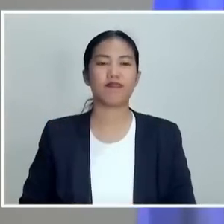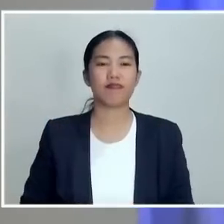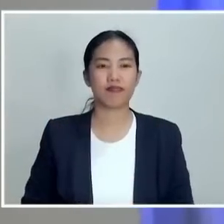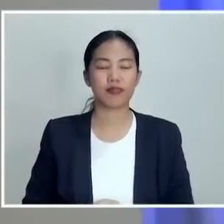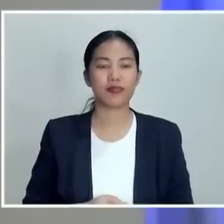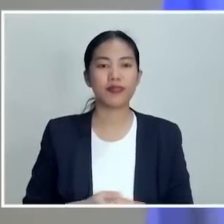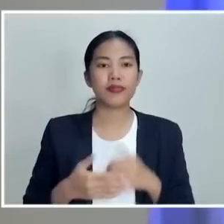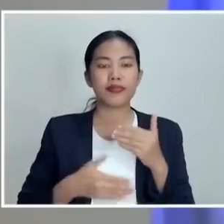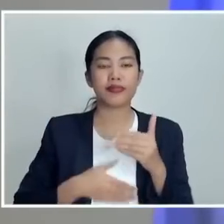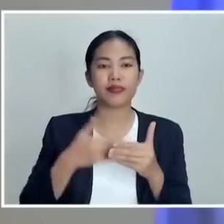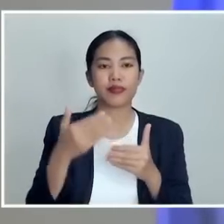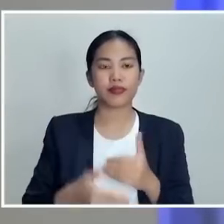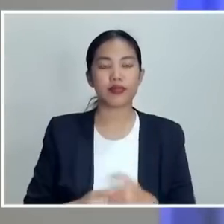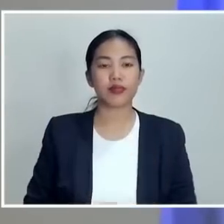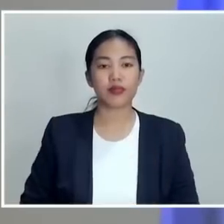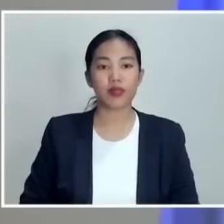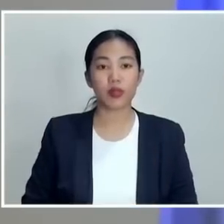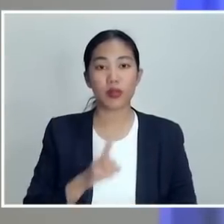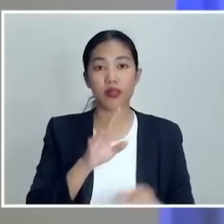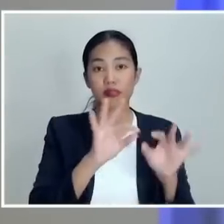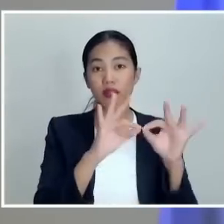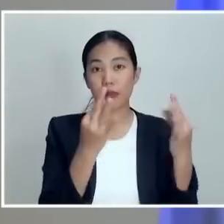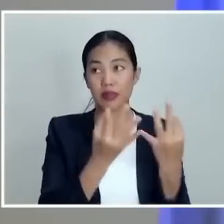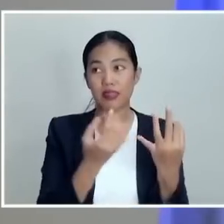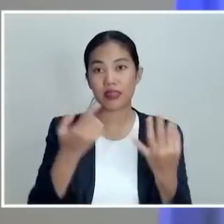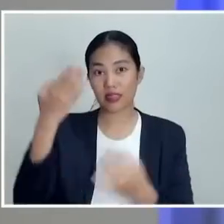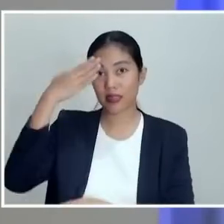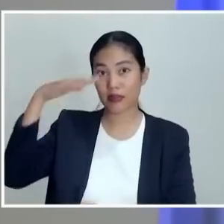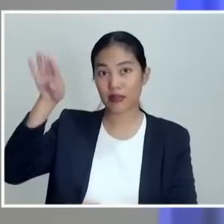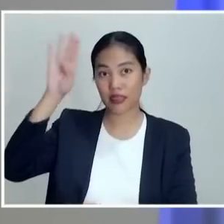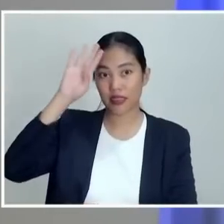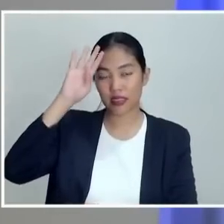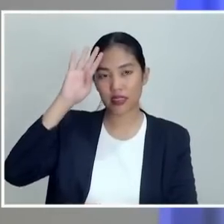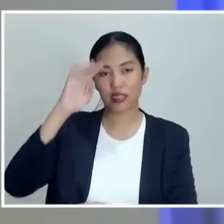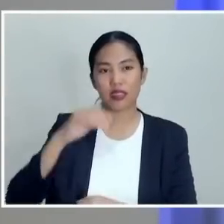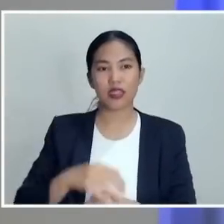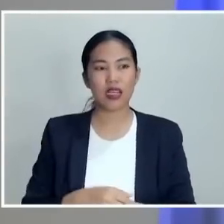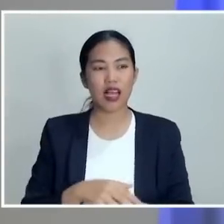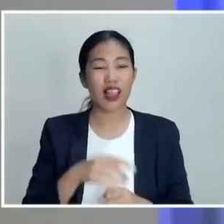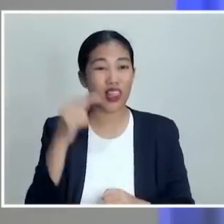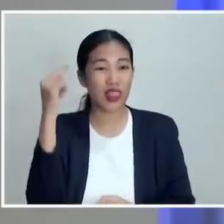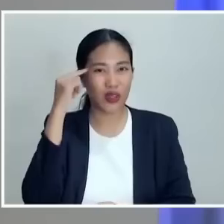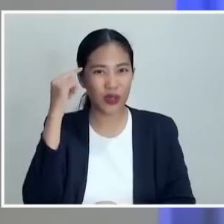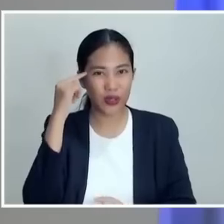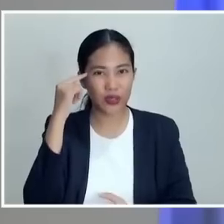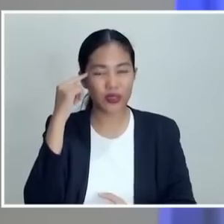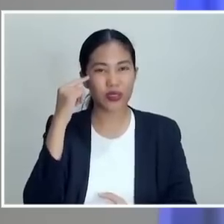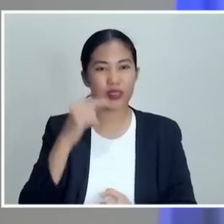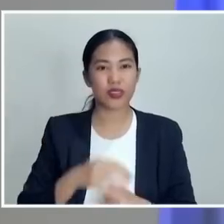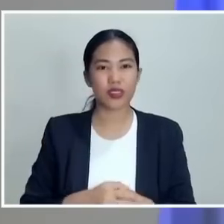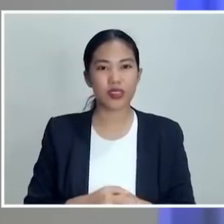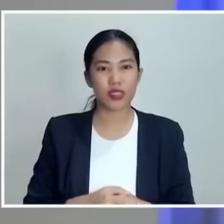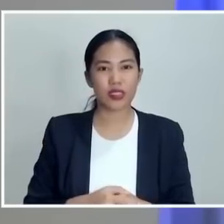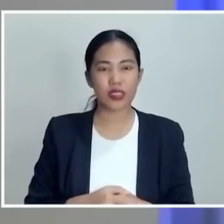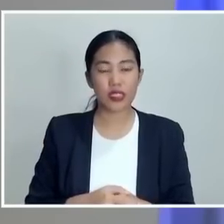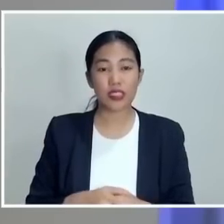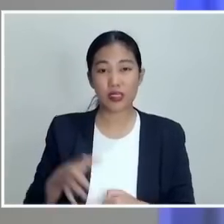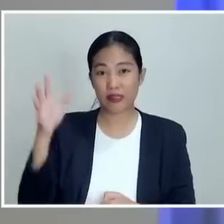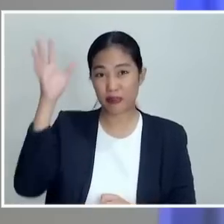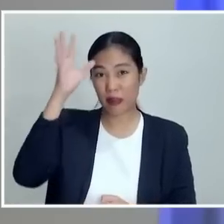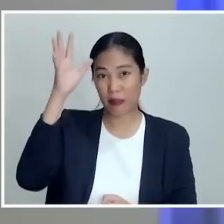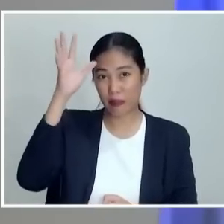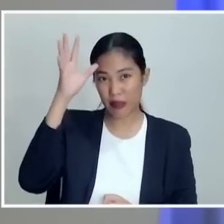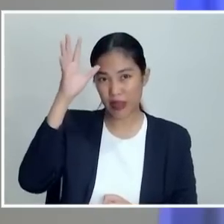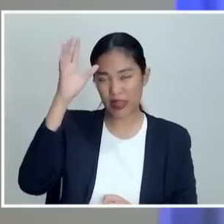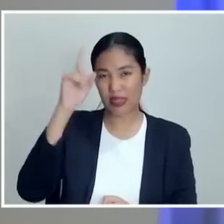Inakala po ng isang pamilya sa Alfonso, Cavite na sa sakit lamang pumanaw ang kanilang 78 taong gulang na ama. Pero